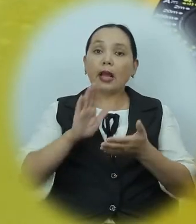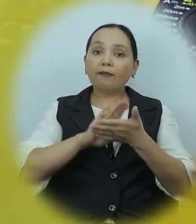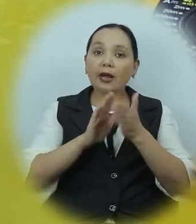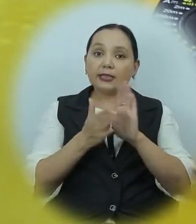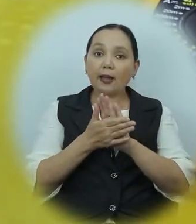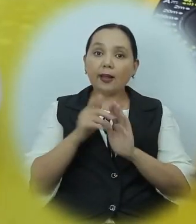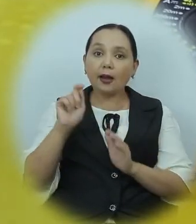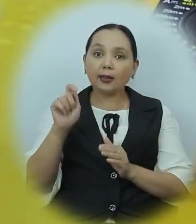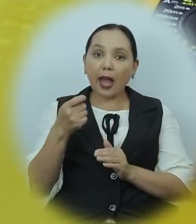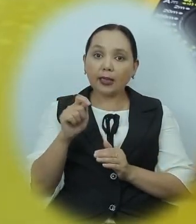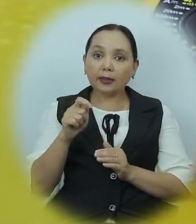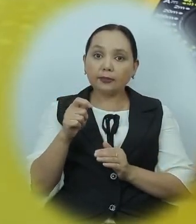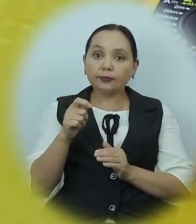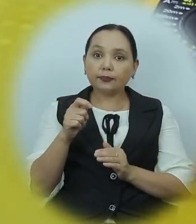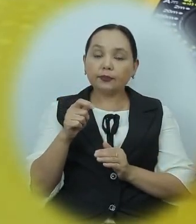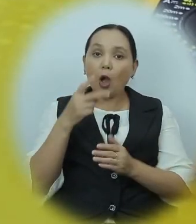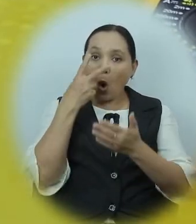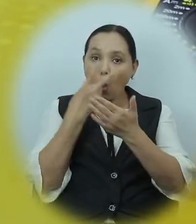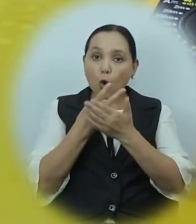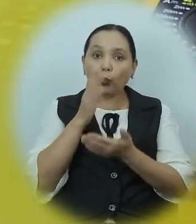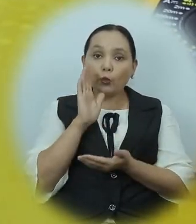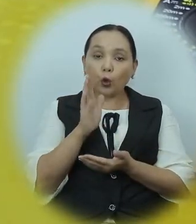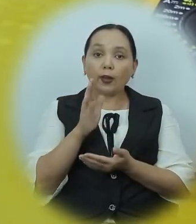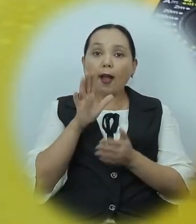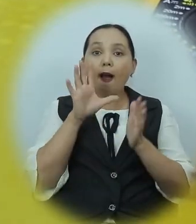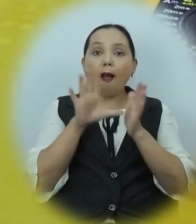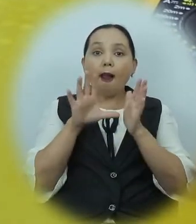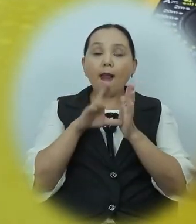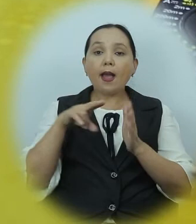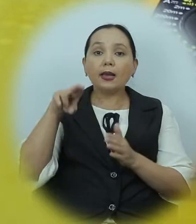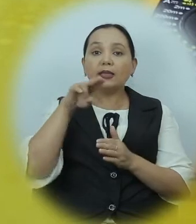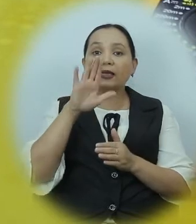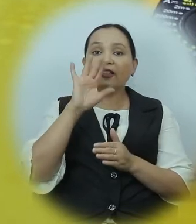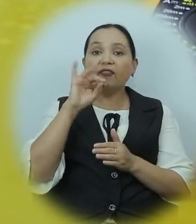Vaziyatlar kaliti ko'rib turibmizki, elektr dvigatelli